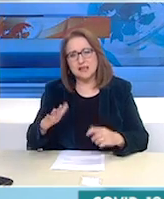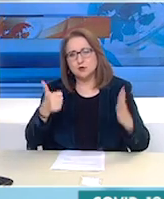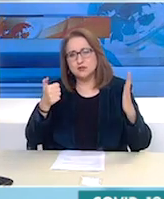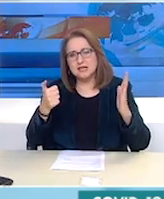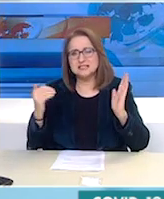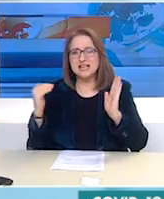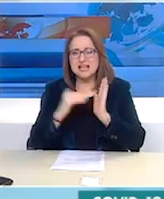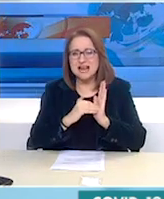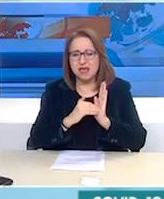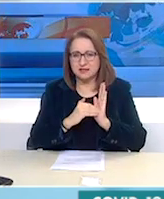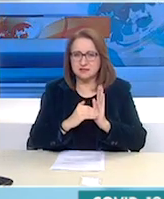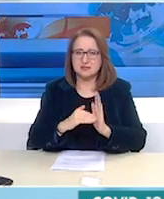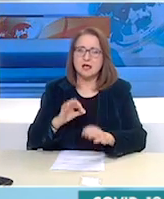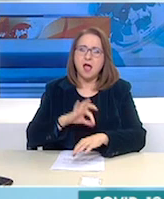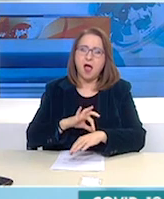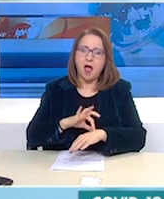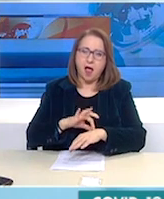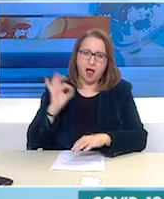560.000 περιπτώσεις της νόσου.